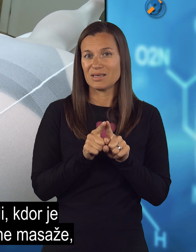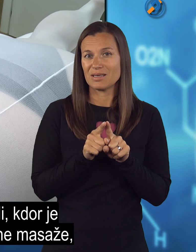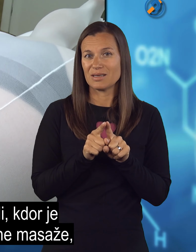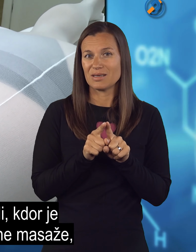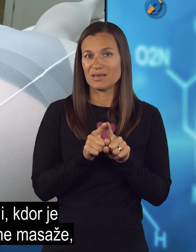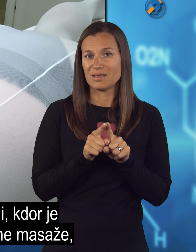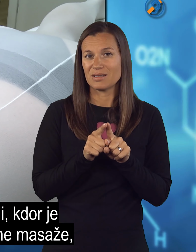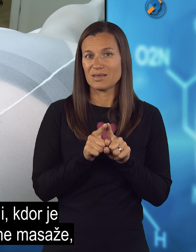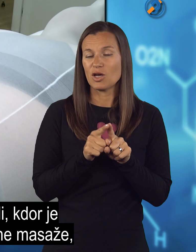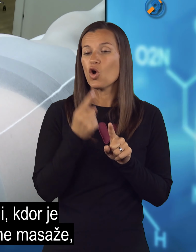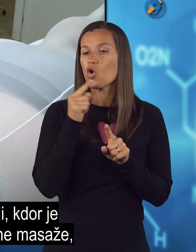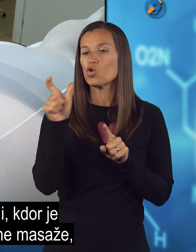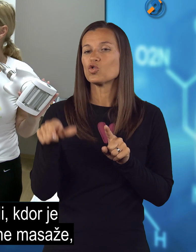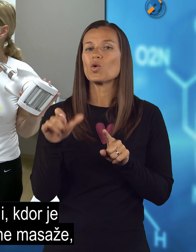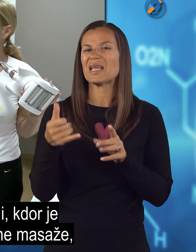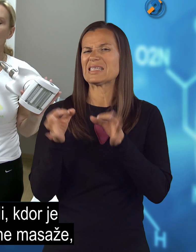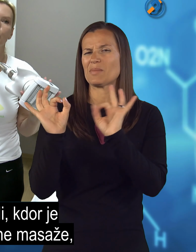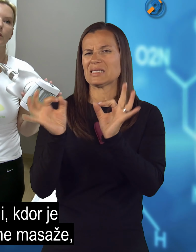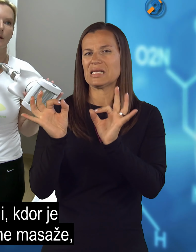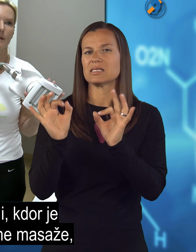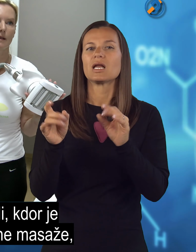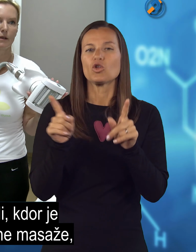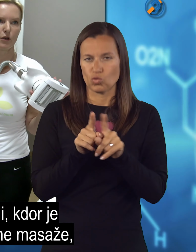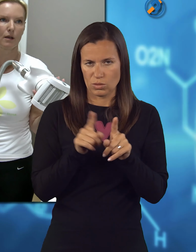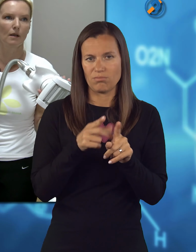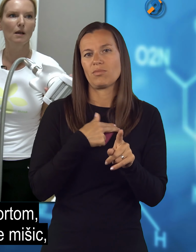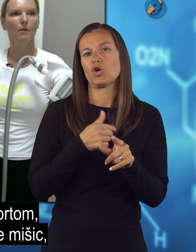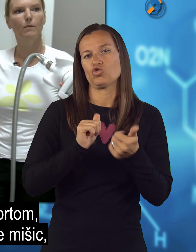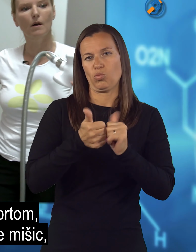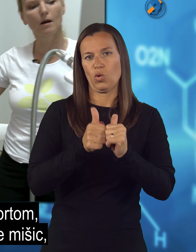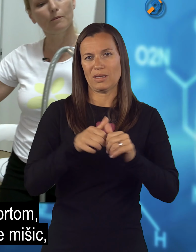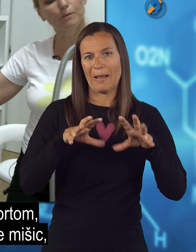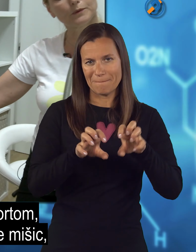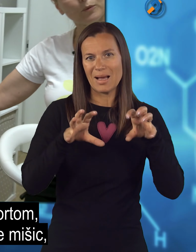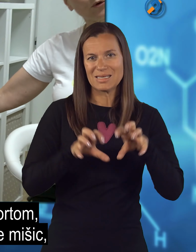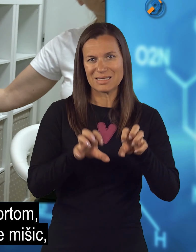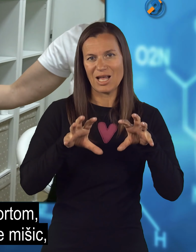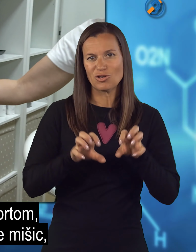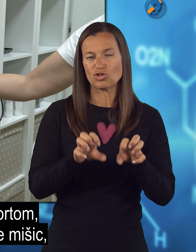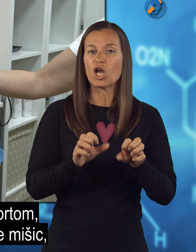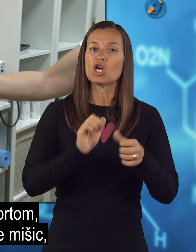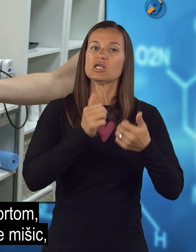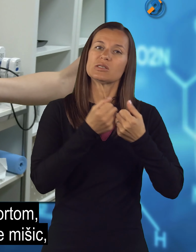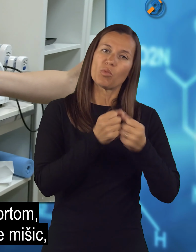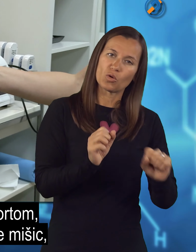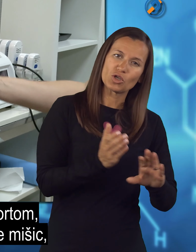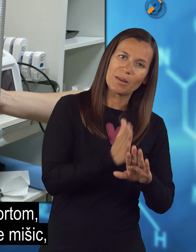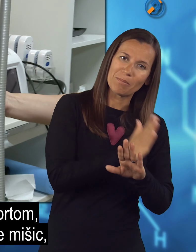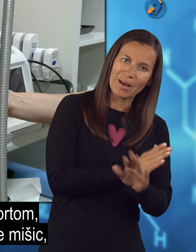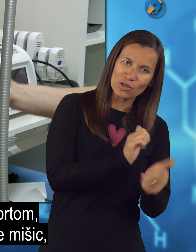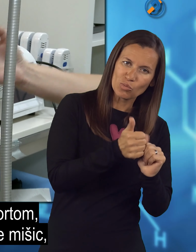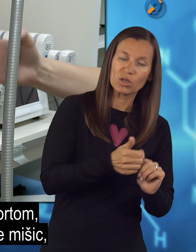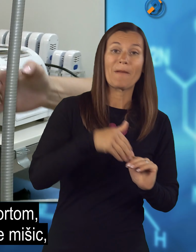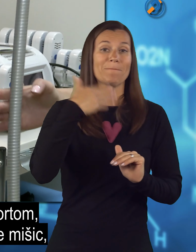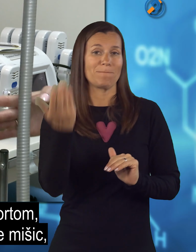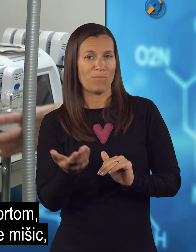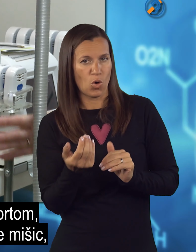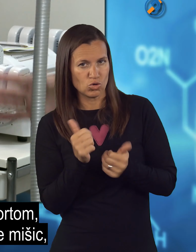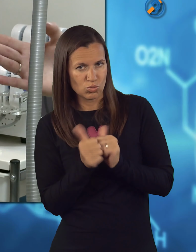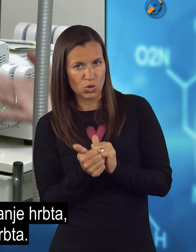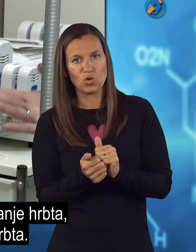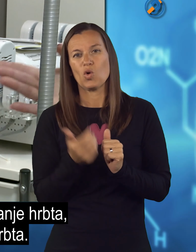je specializiran za to, športne masaže. Sproščanje pred športom, po športu,